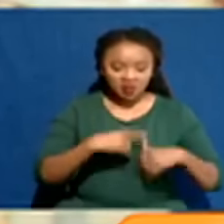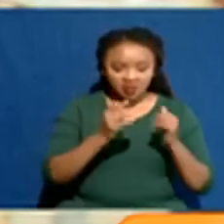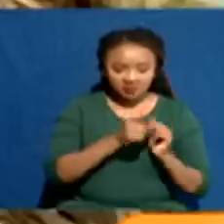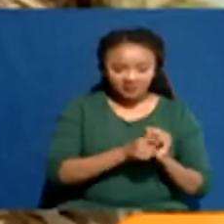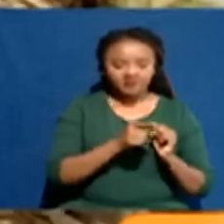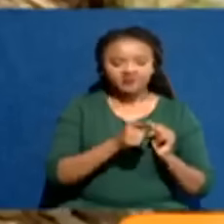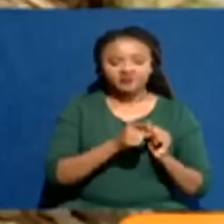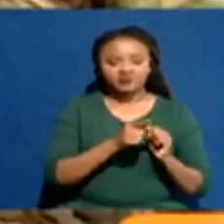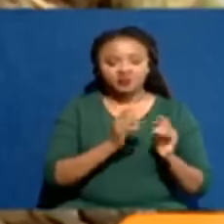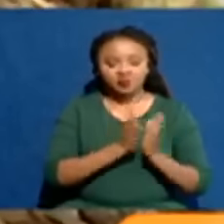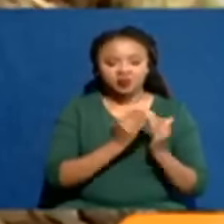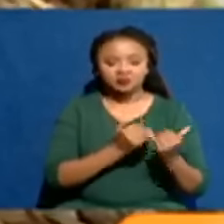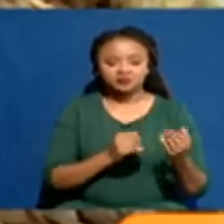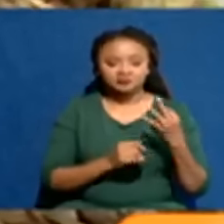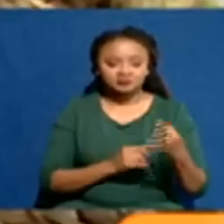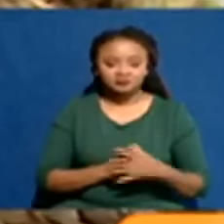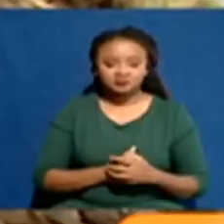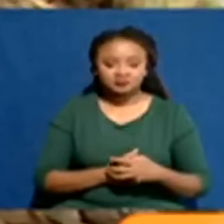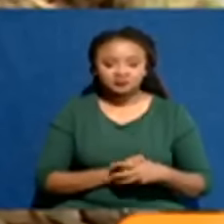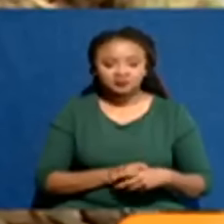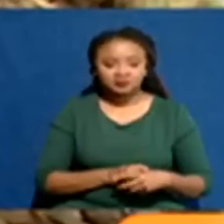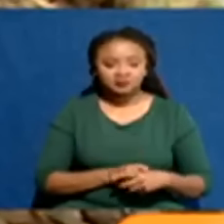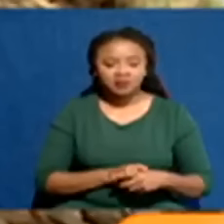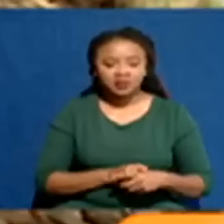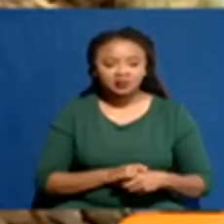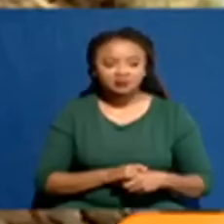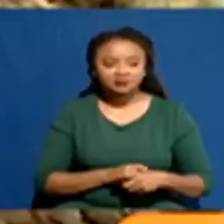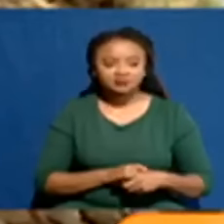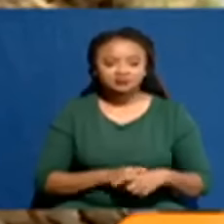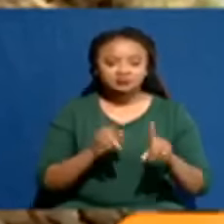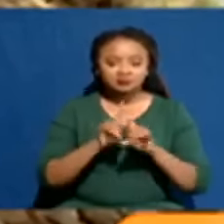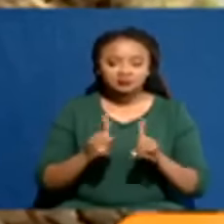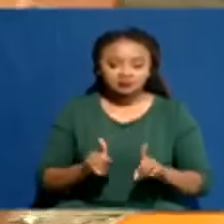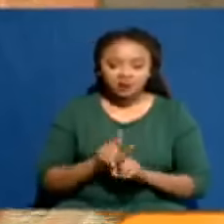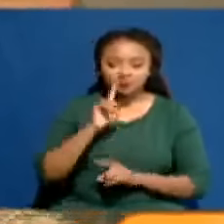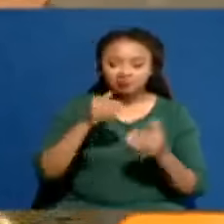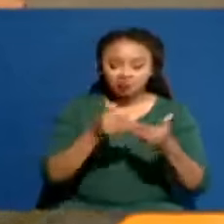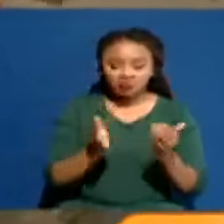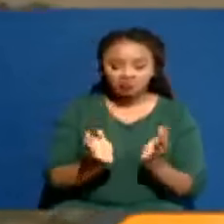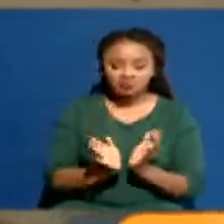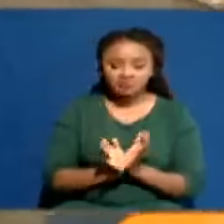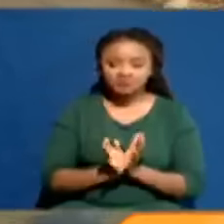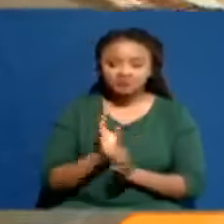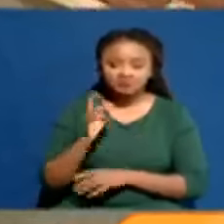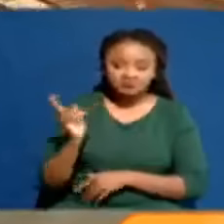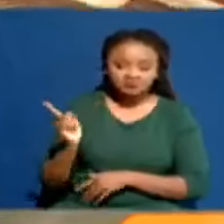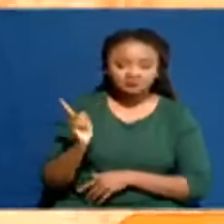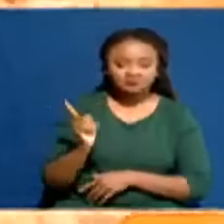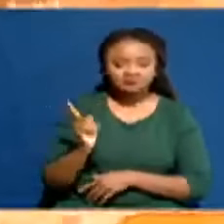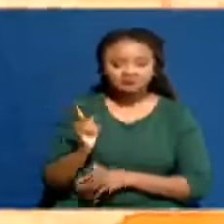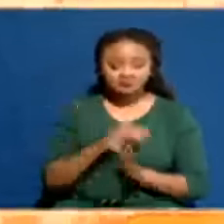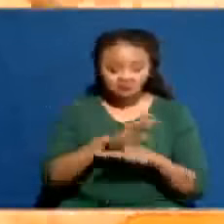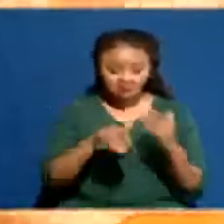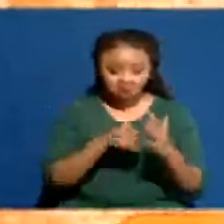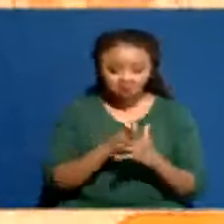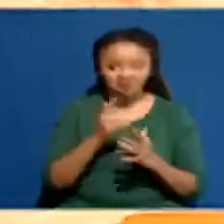watoto watatu. In the tragic incident, six members of one family and a neighbor found themselves caught in the merciless